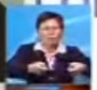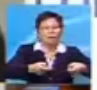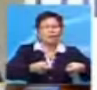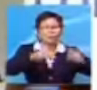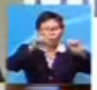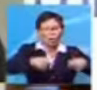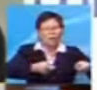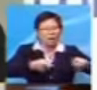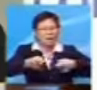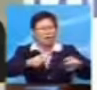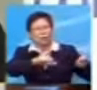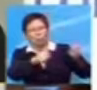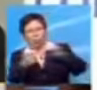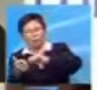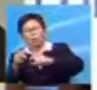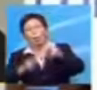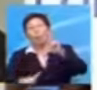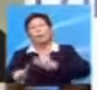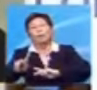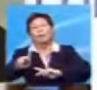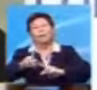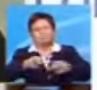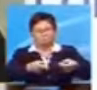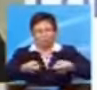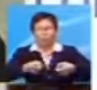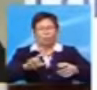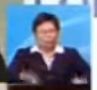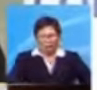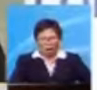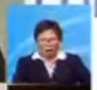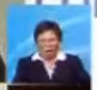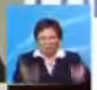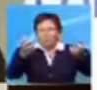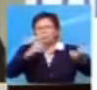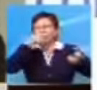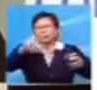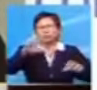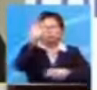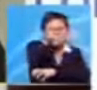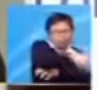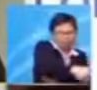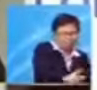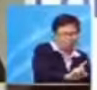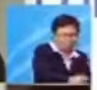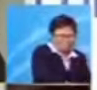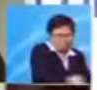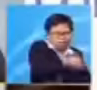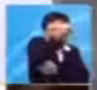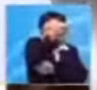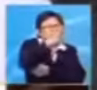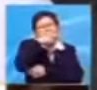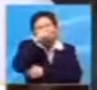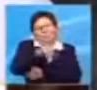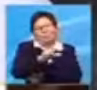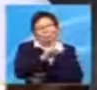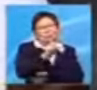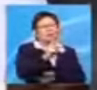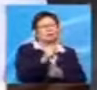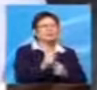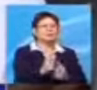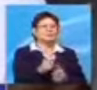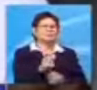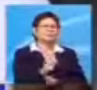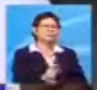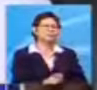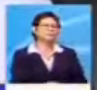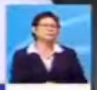dihandle oleh oranglah makna boleh Angkat Tak perlu mengakan jentera yang besar untuk install benda ni kita ada sistem